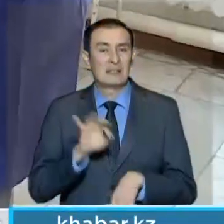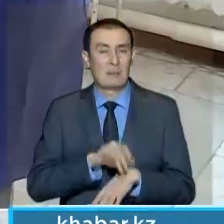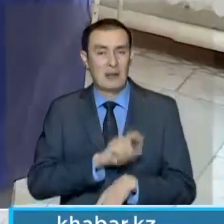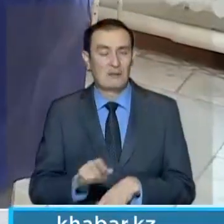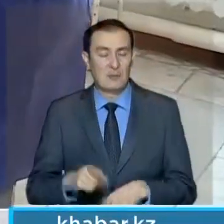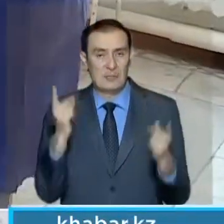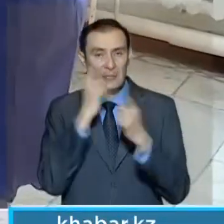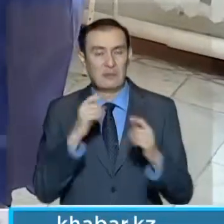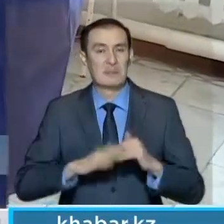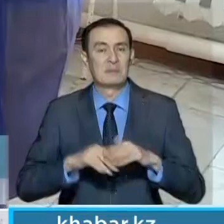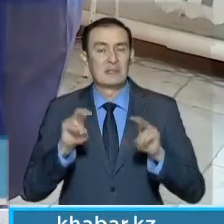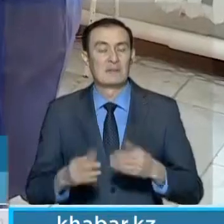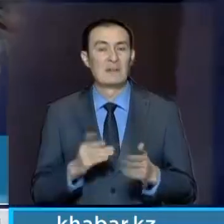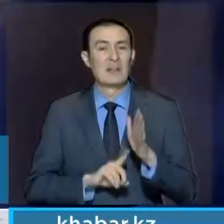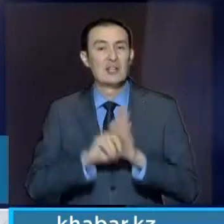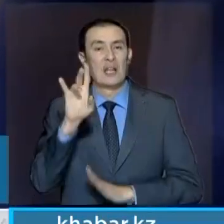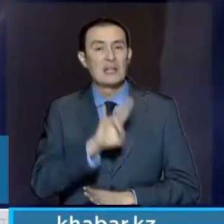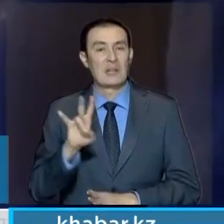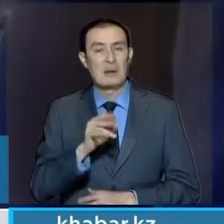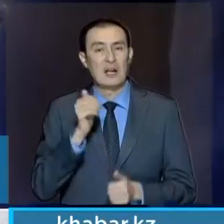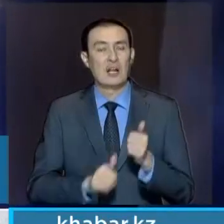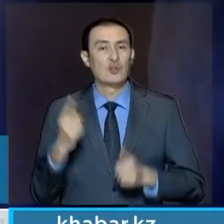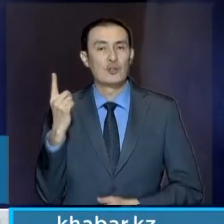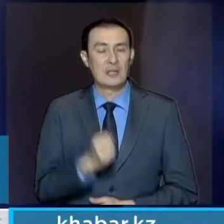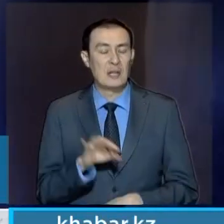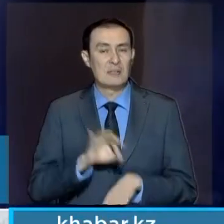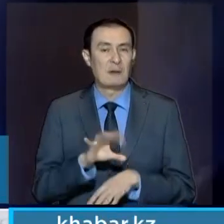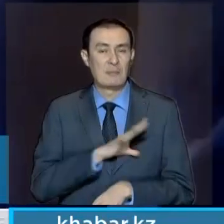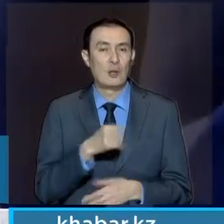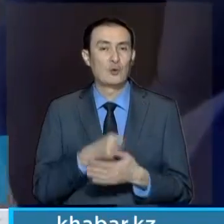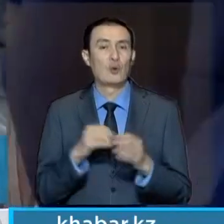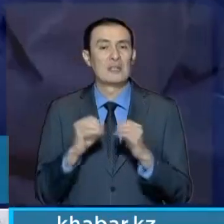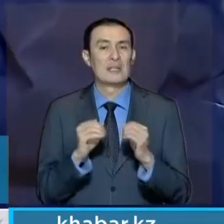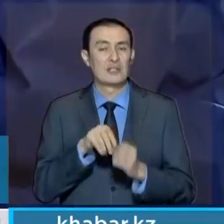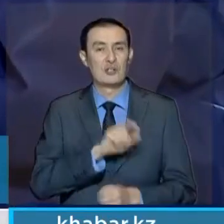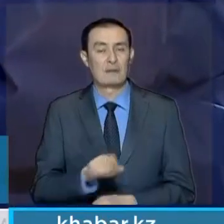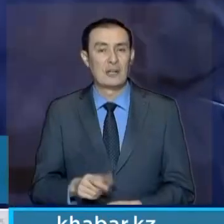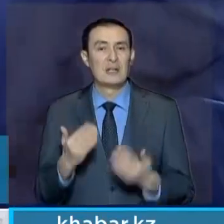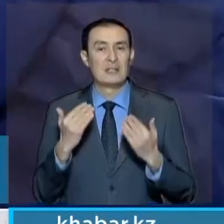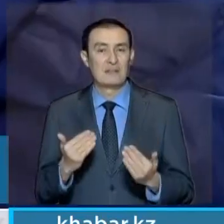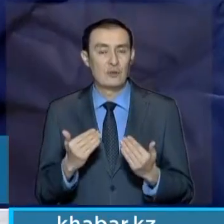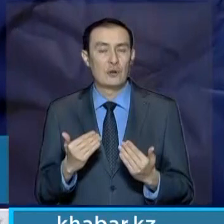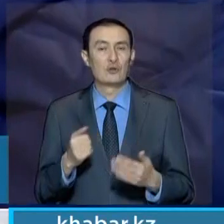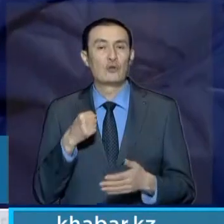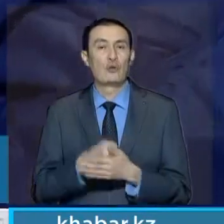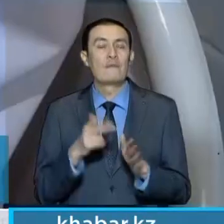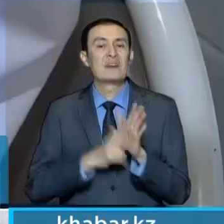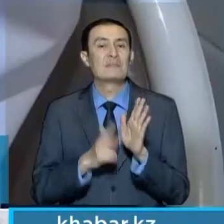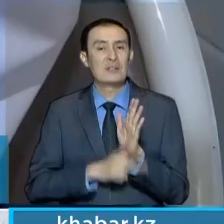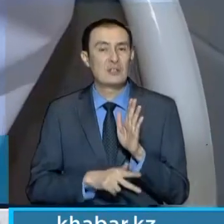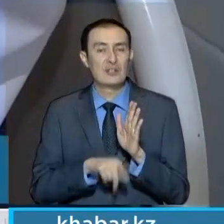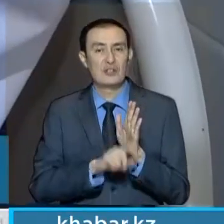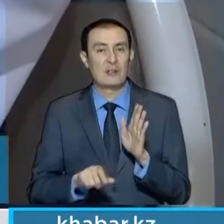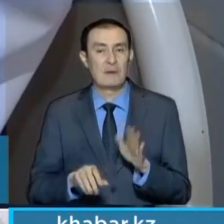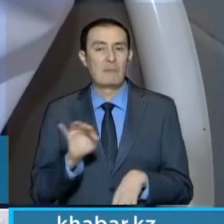по словам специалистов. Если на начало ноября еженедельно заболевало до 10 человек, то на сегодня уже до 80.